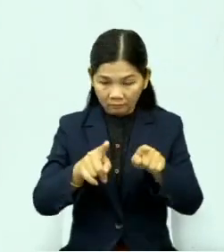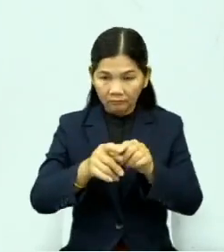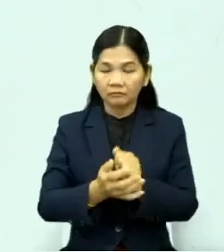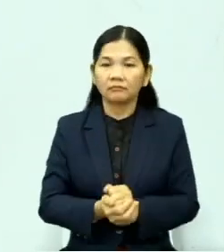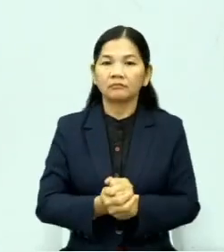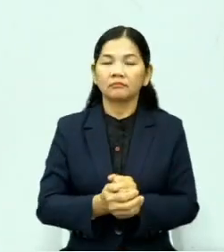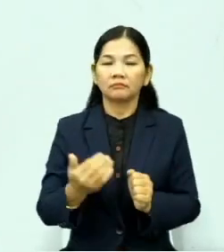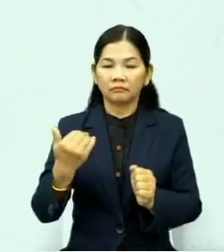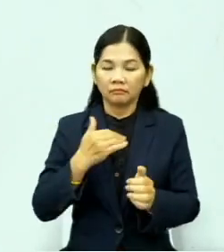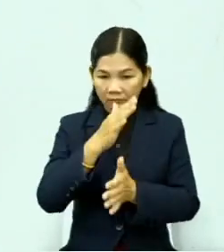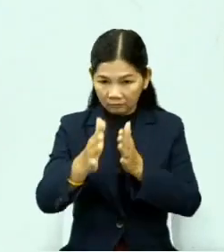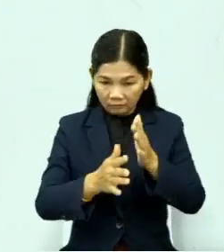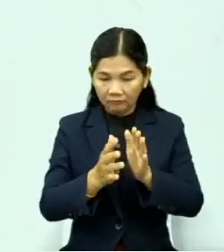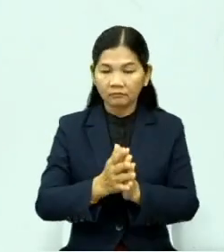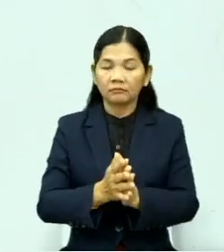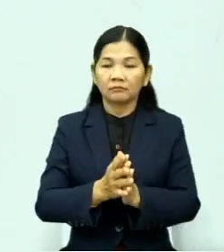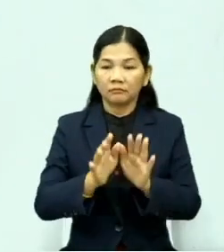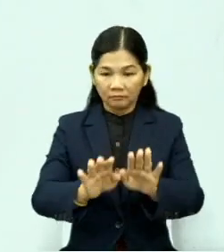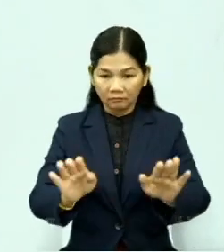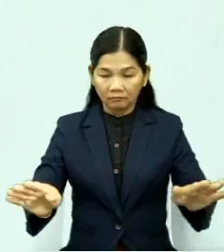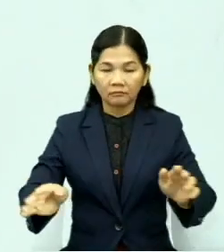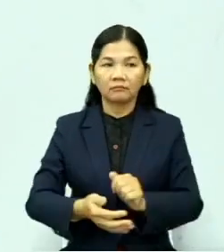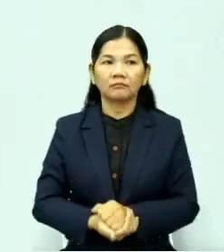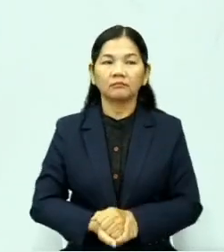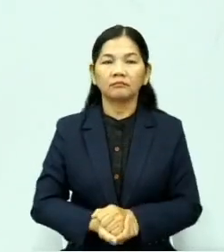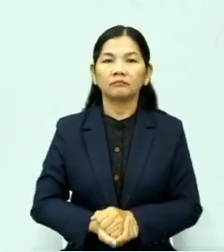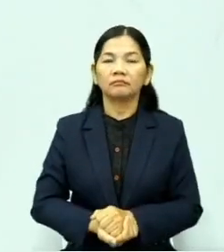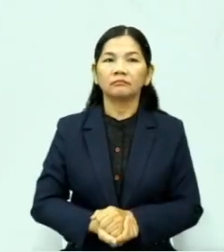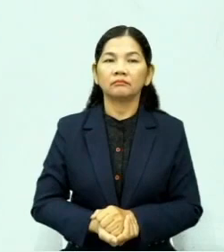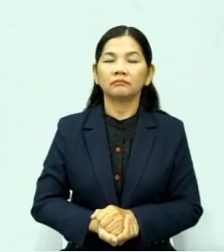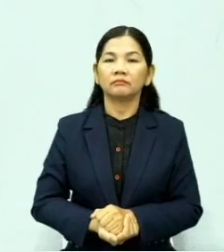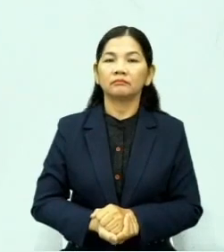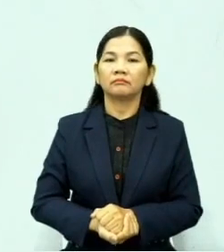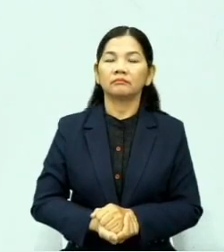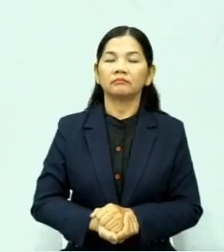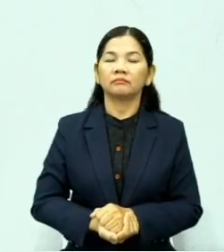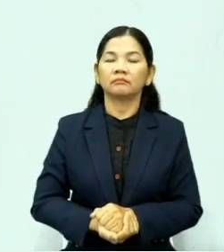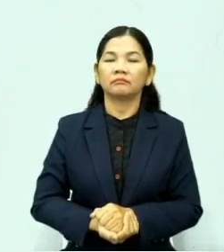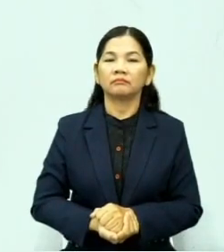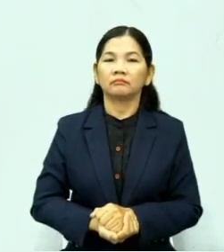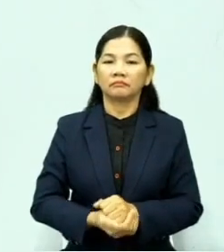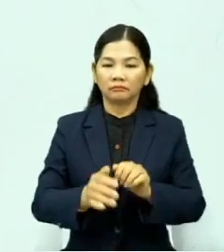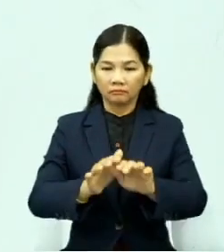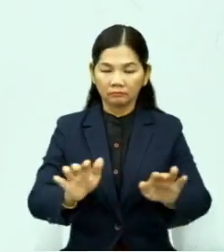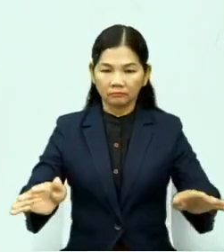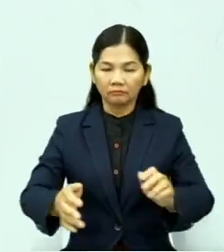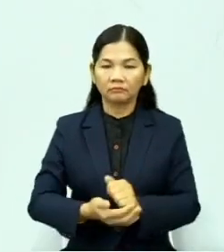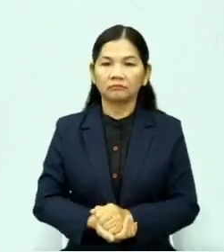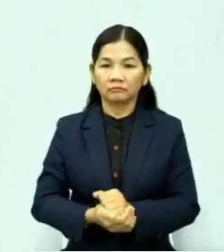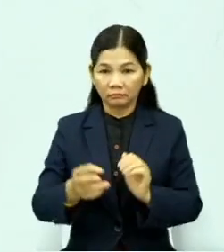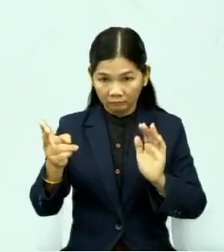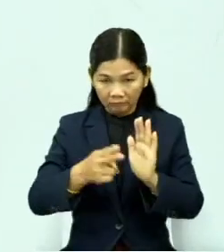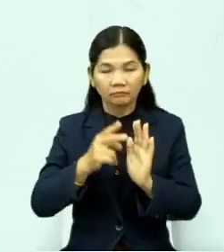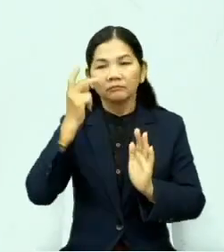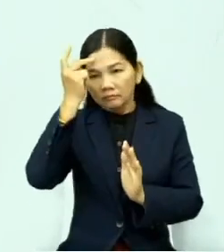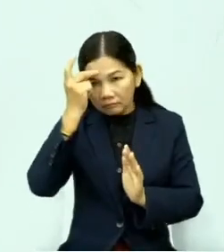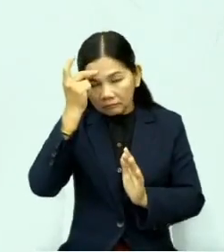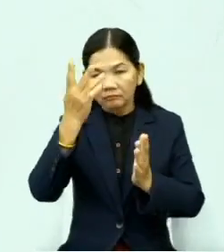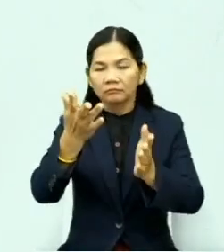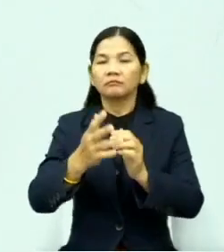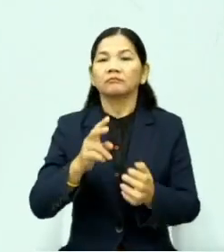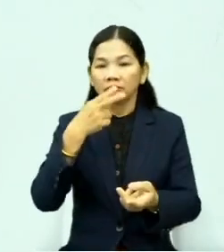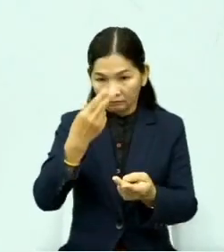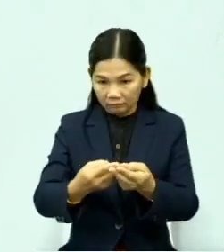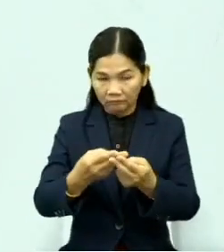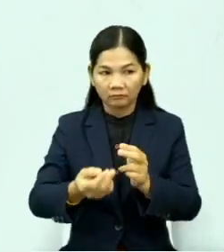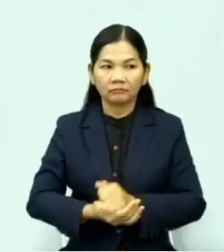ផងចាអានអត្ថបទដោយខ្លួនឯងផងចាអញ្ចឹងចាកូនទាំងអស់គ្នាចាច្បាស់ជាគិតណាកូនណាគិតឃើញចម្